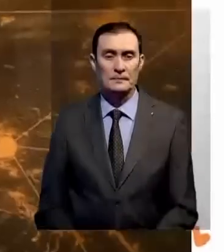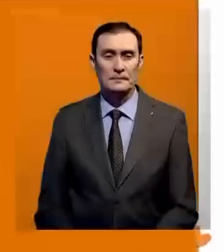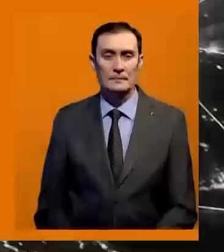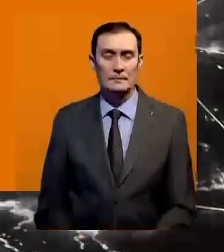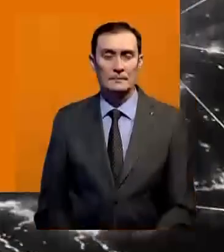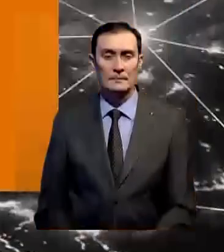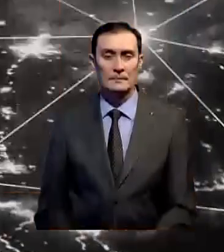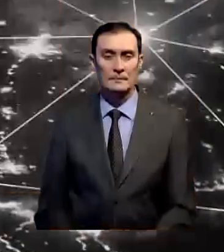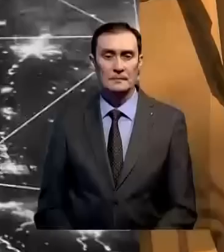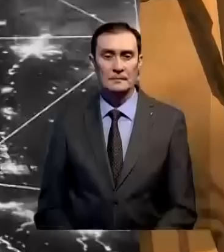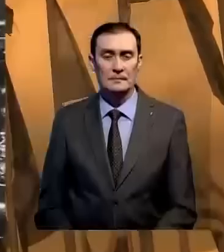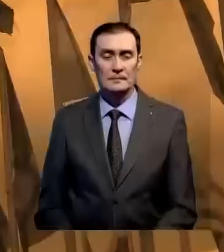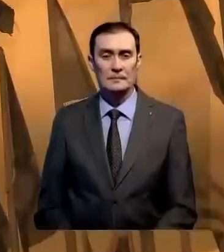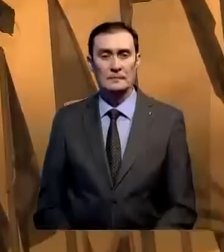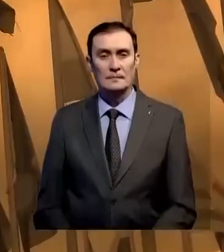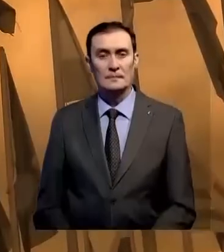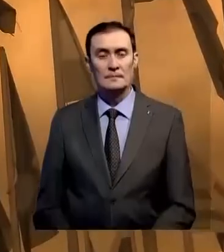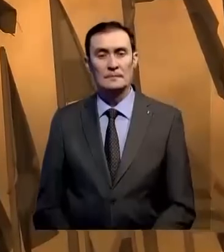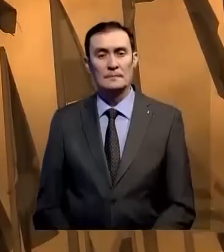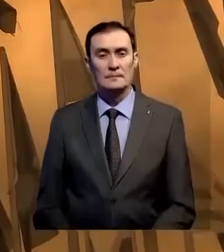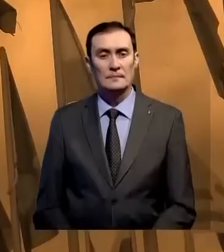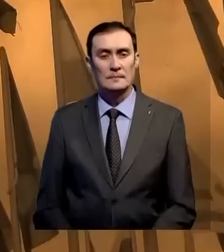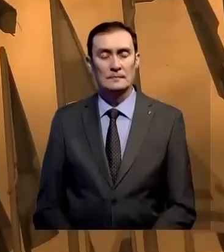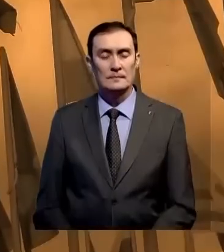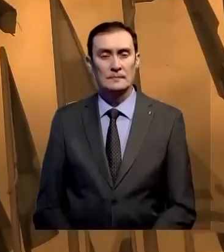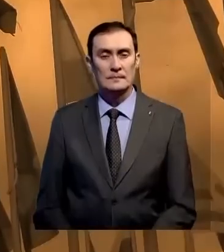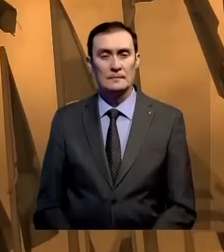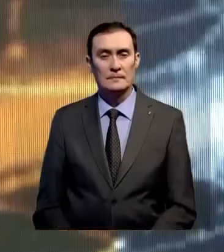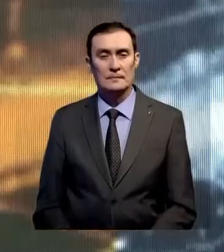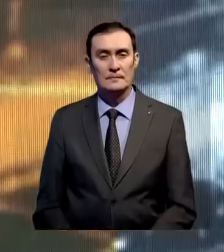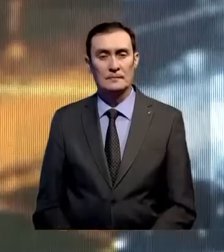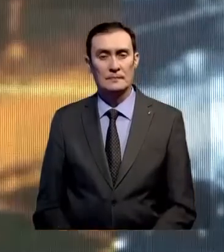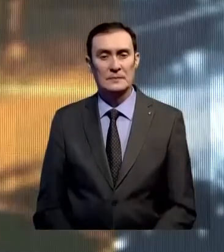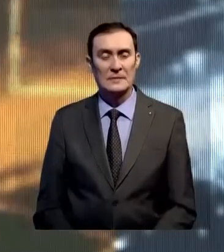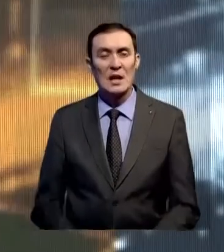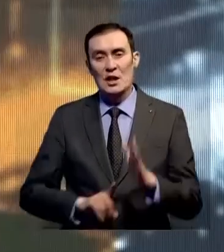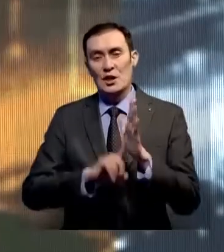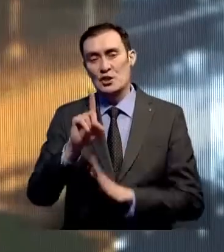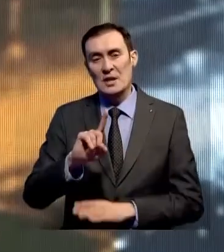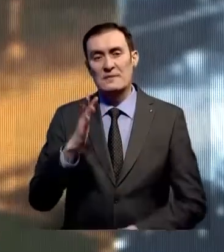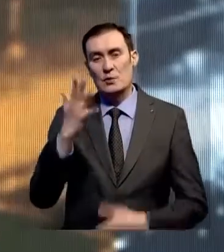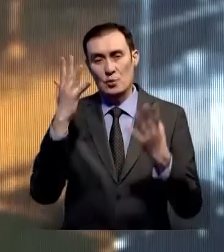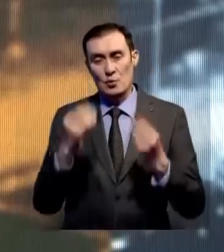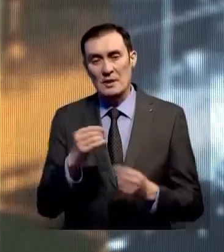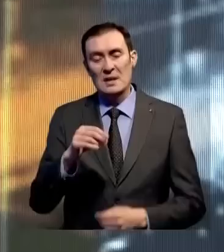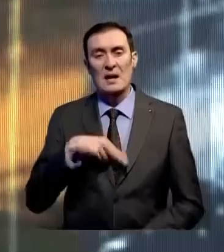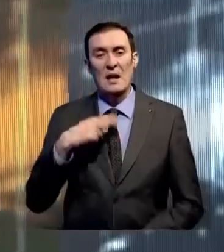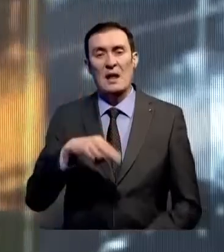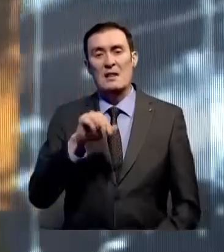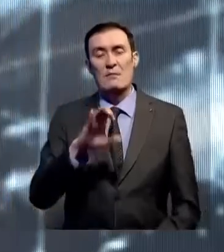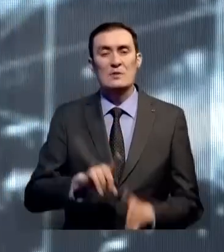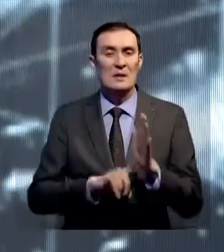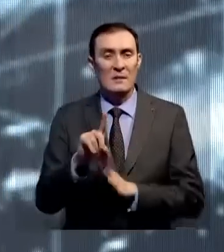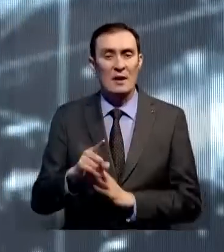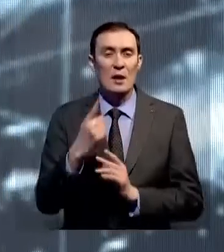Yeah. Начиная со вторника в Давосе одновременно